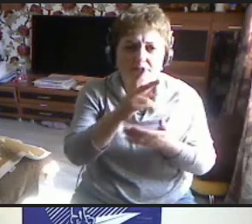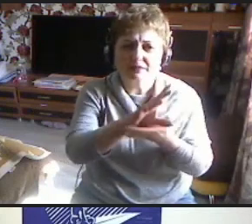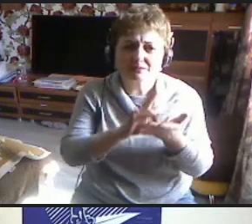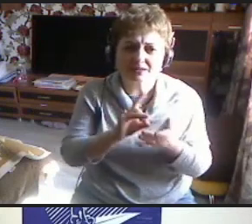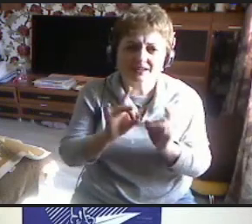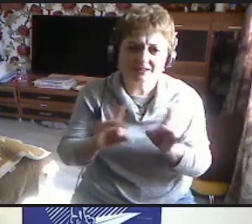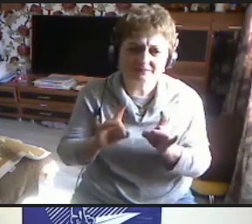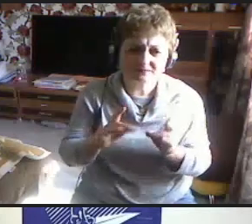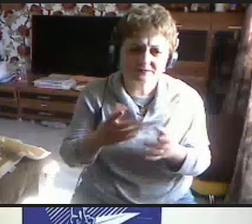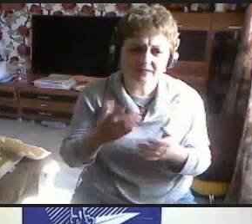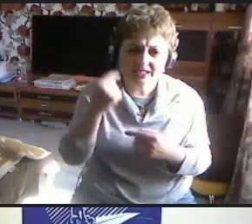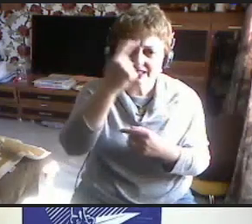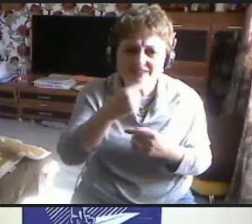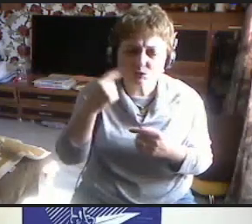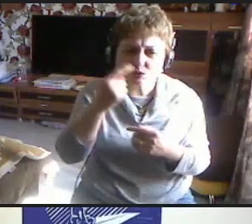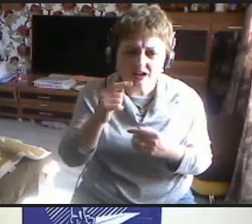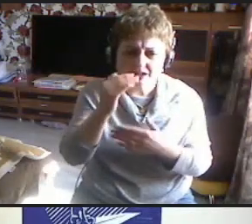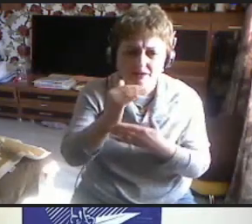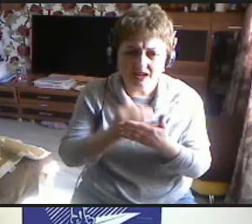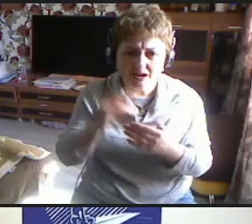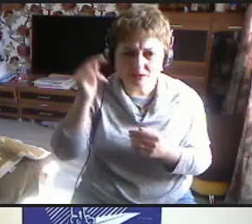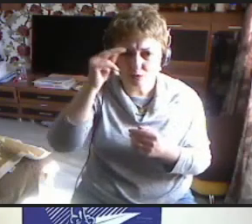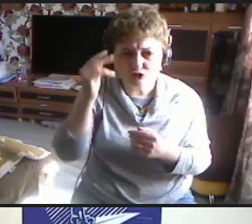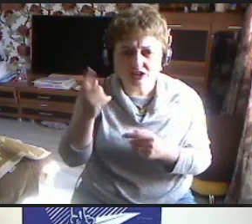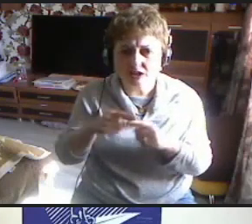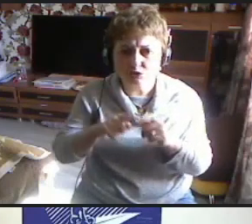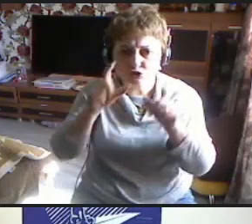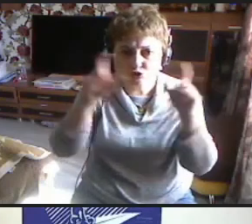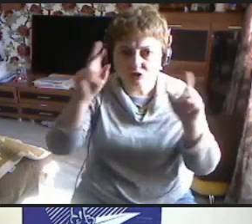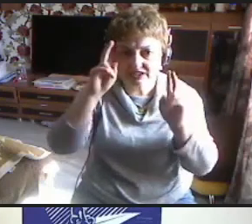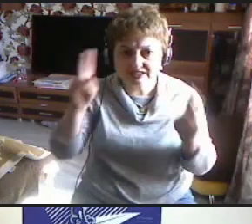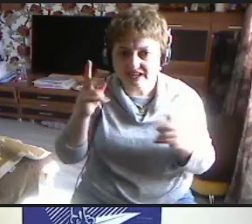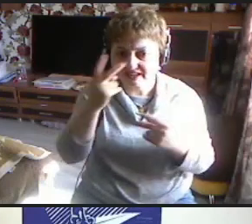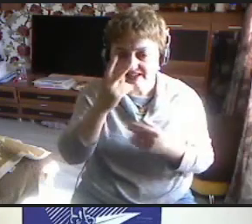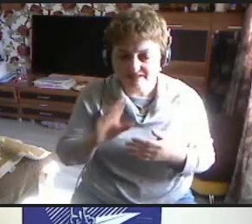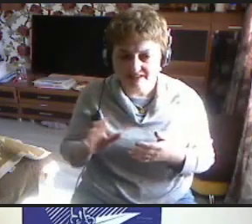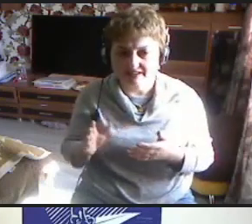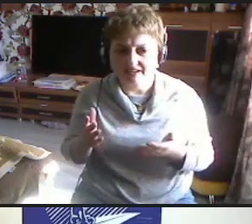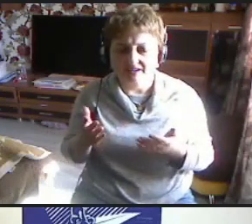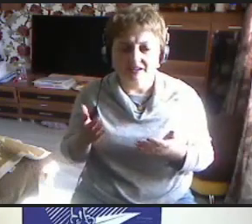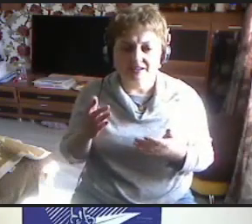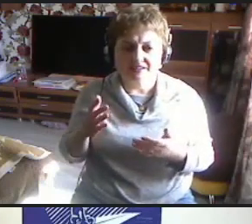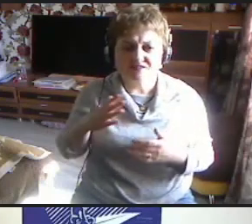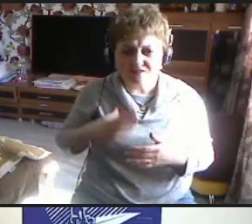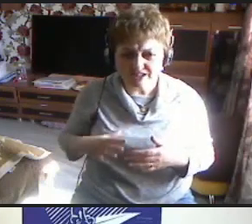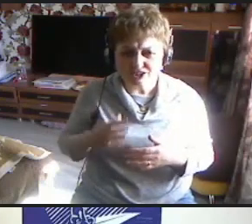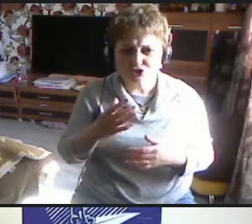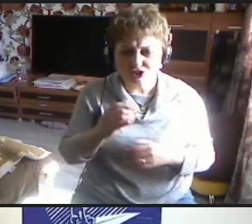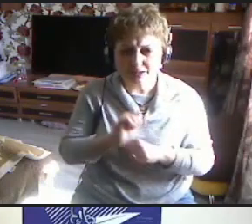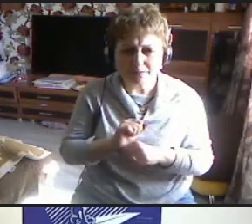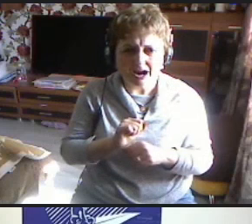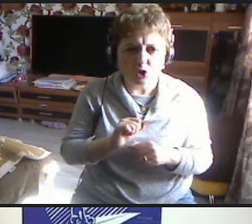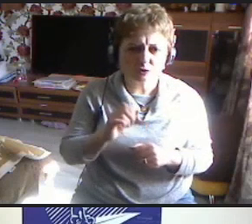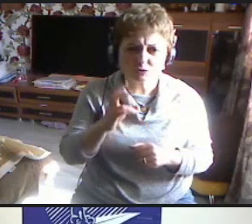индивидуальной программы обучения, которую школа не знает и не видела. Выдержите паузу. Не накидывайтесь на